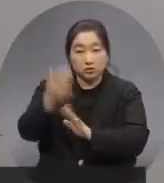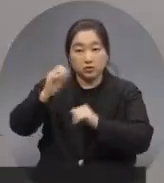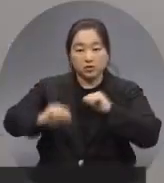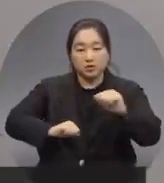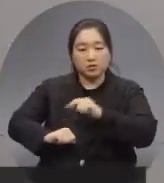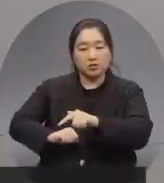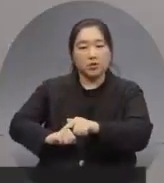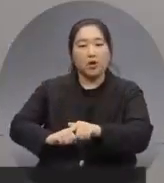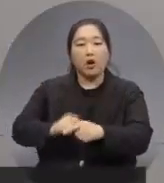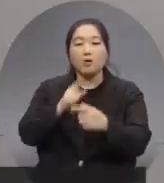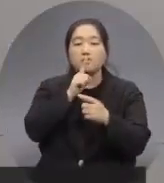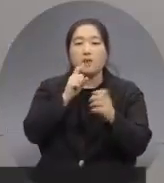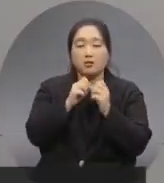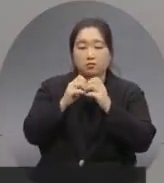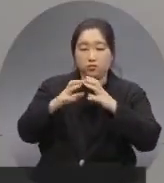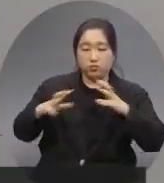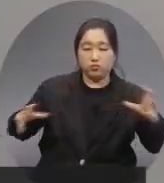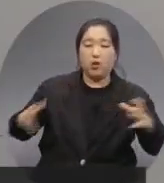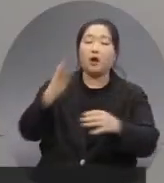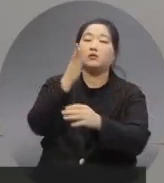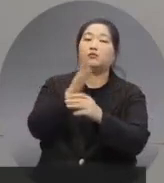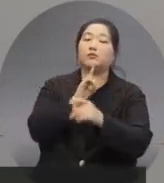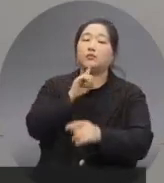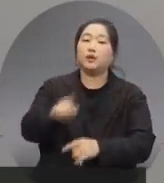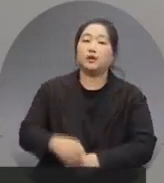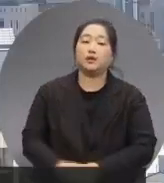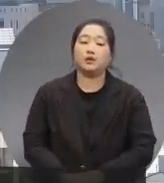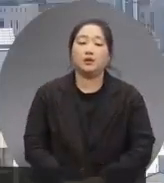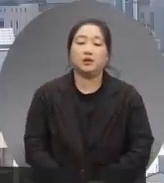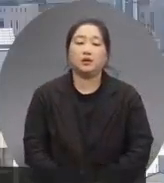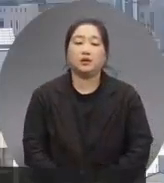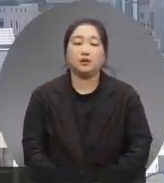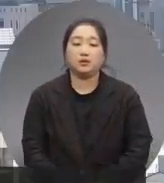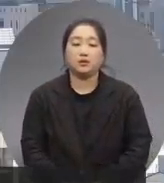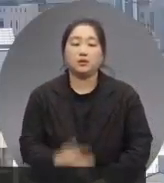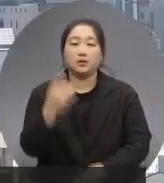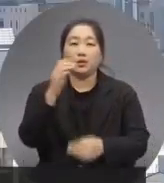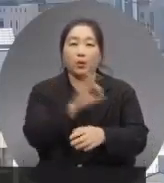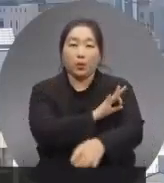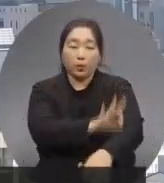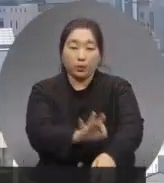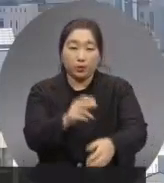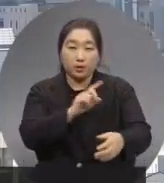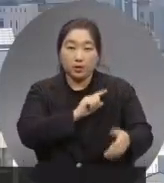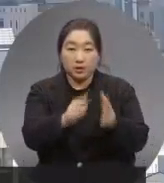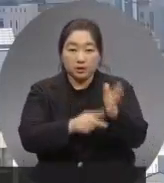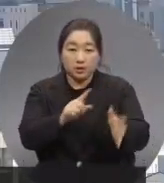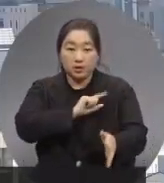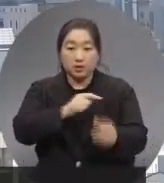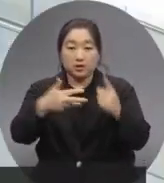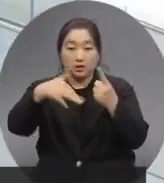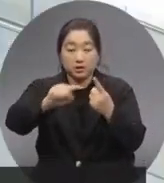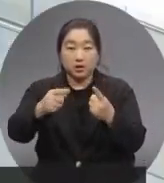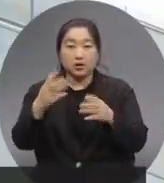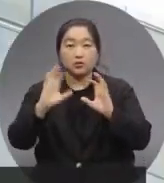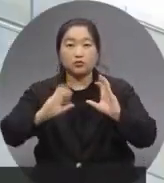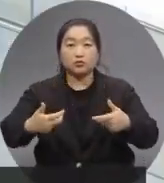태도가 논란을 더 키우고 있다고 주장합니다 한편 오송역 계명의 1차관문인